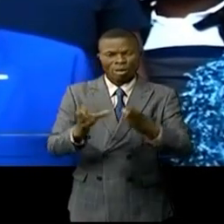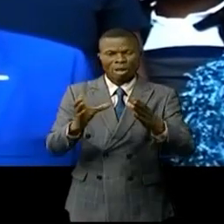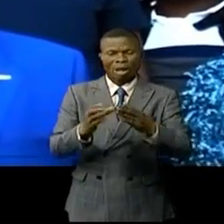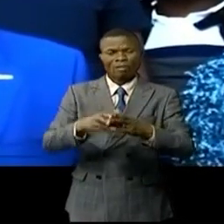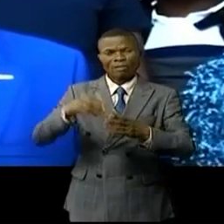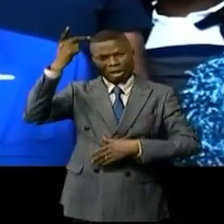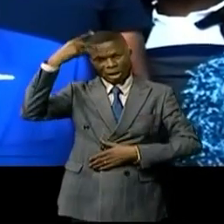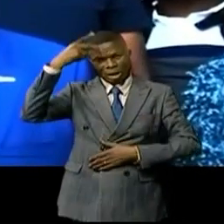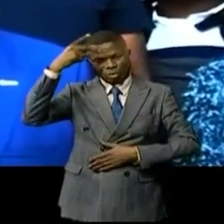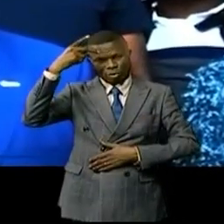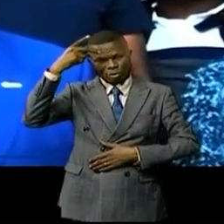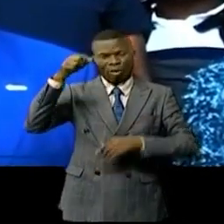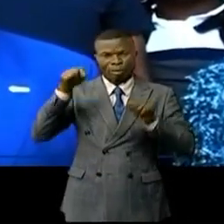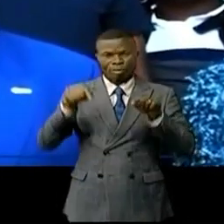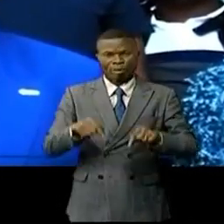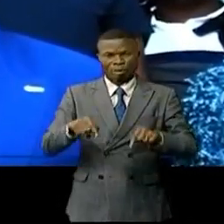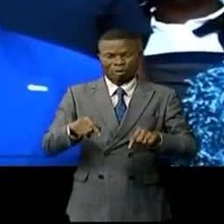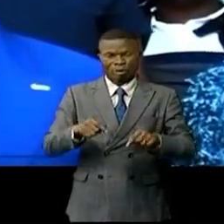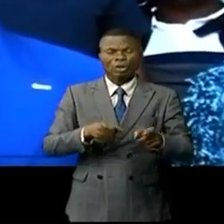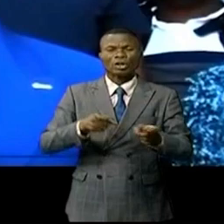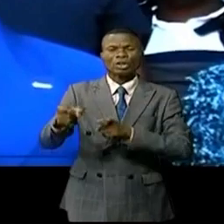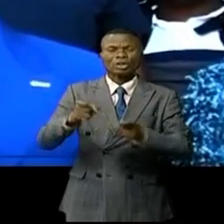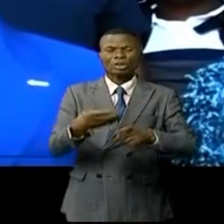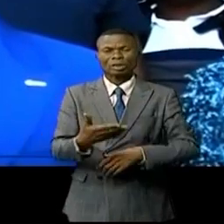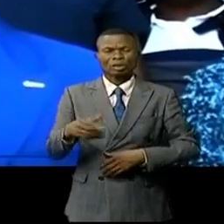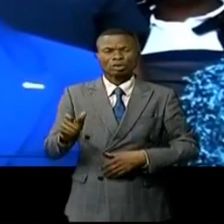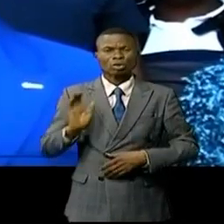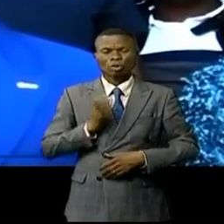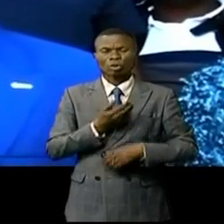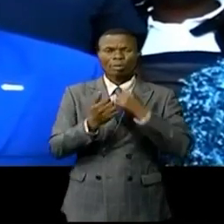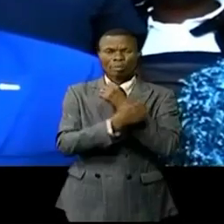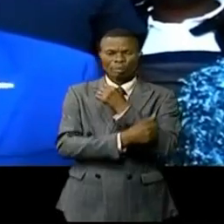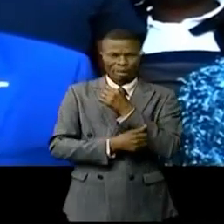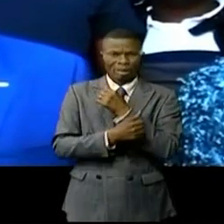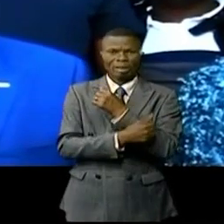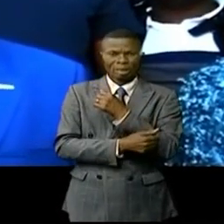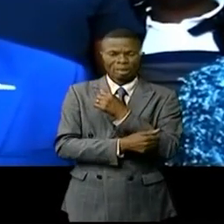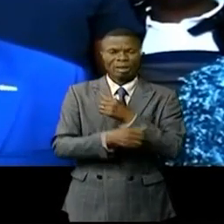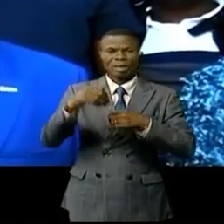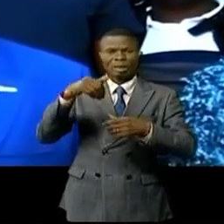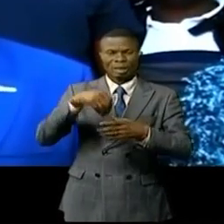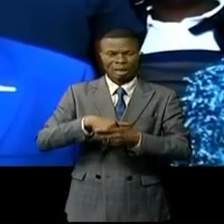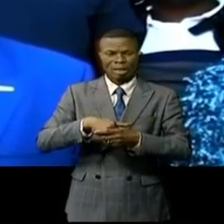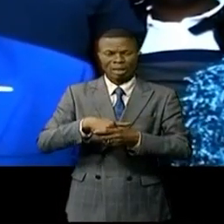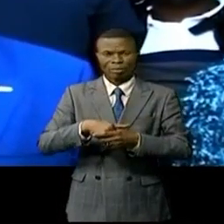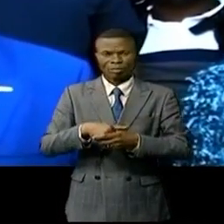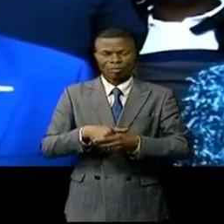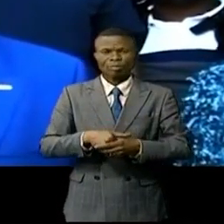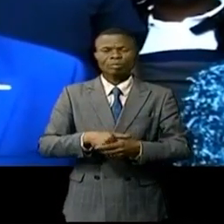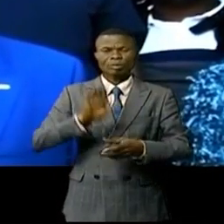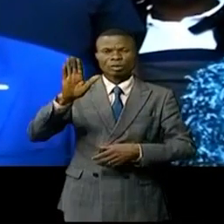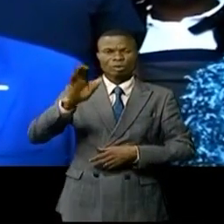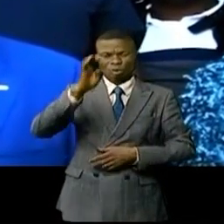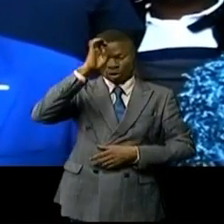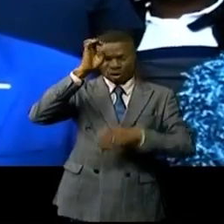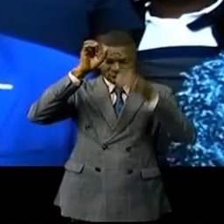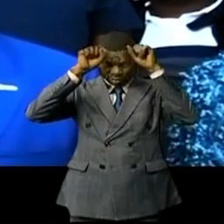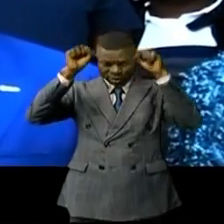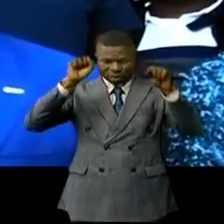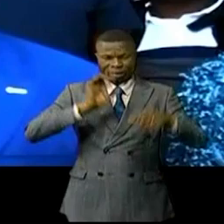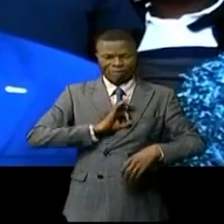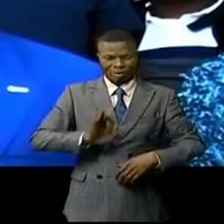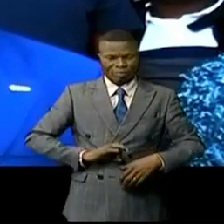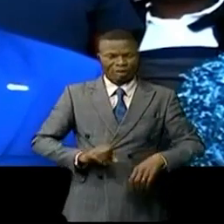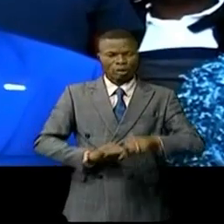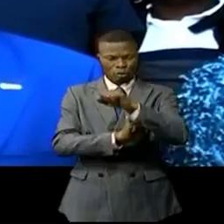politique actuelle de la gestion de notre République à travers Son Excellence, Monsieur le Président de la République, Antoine